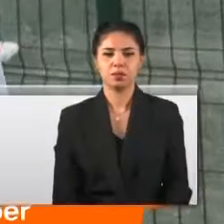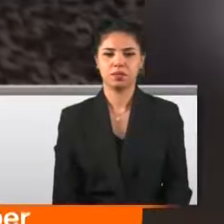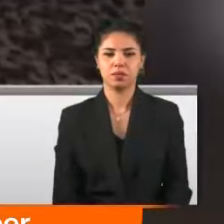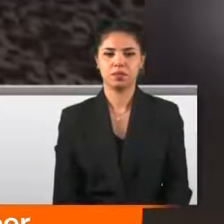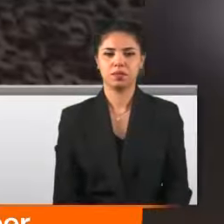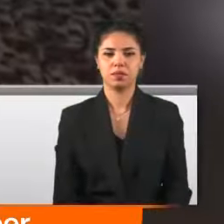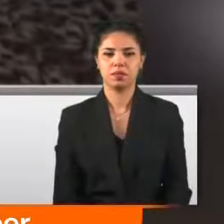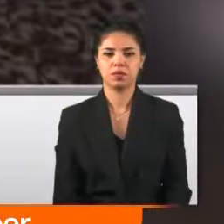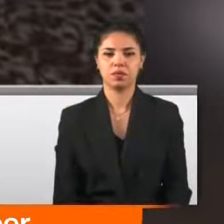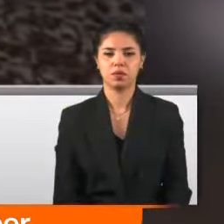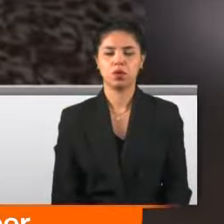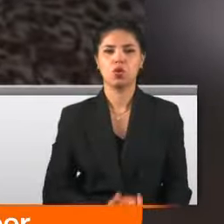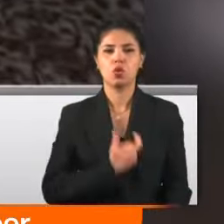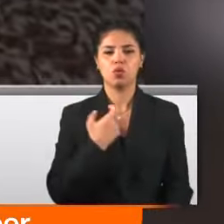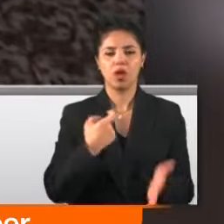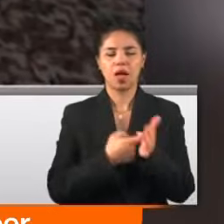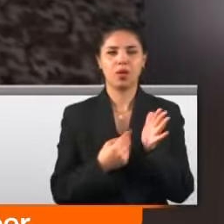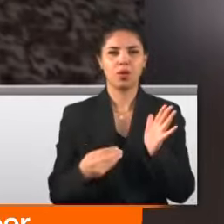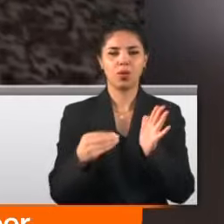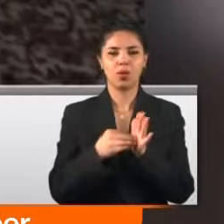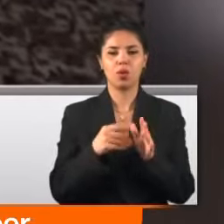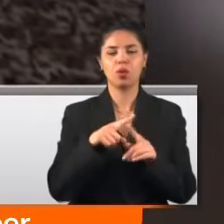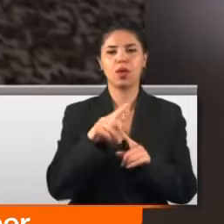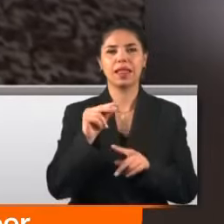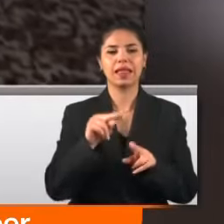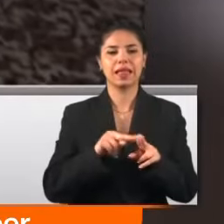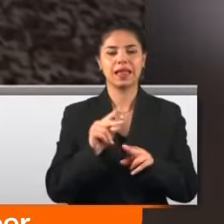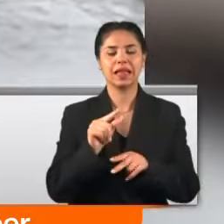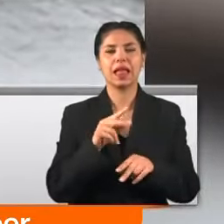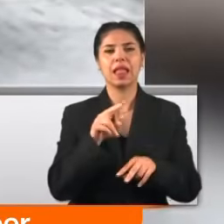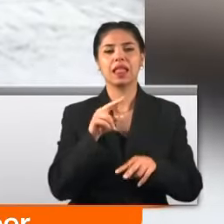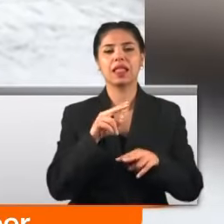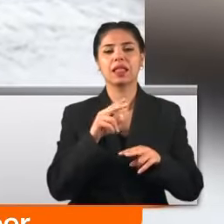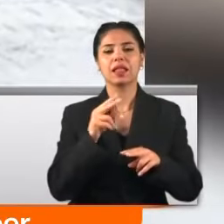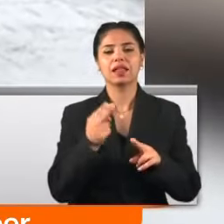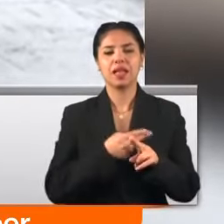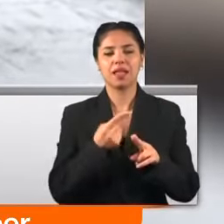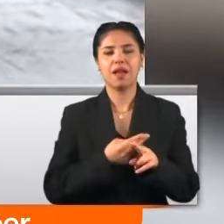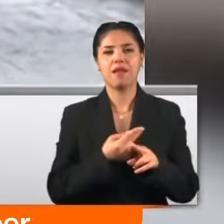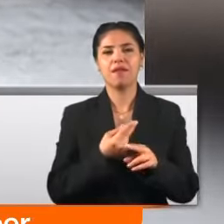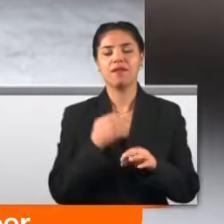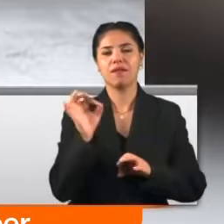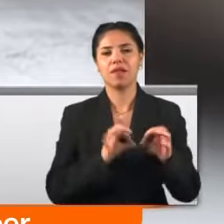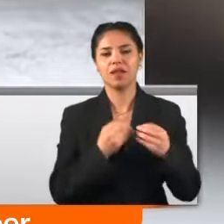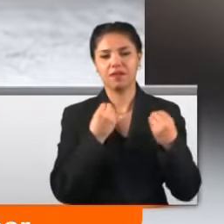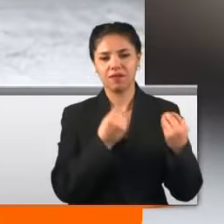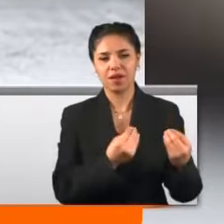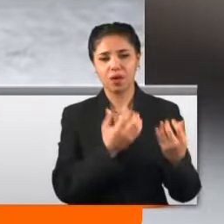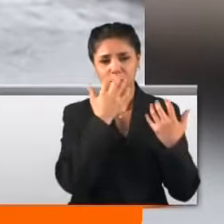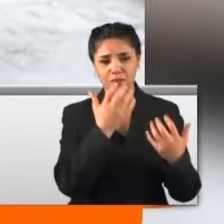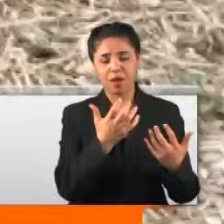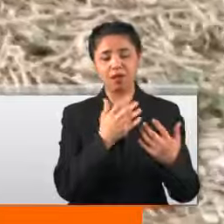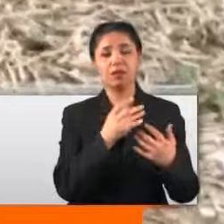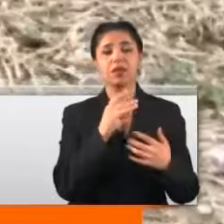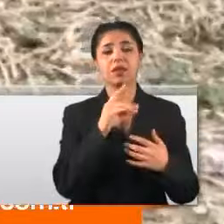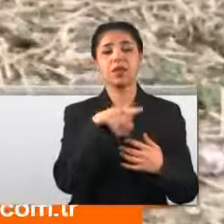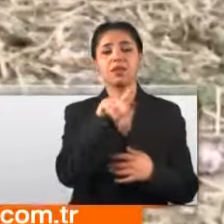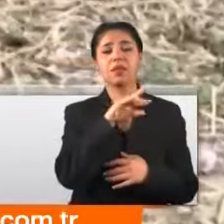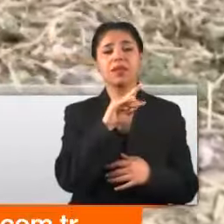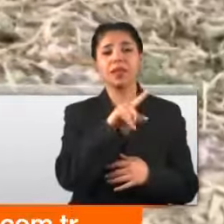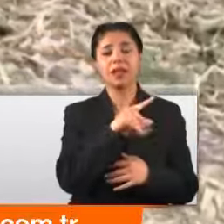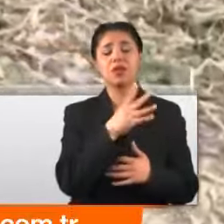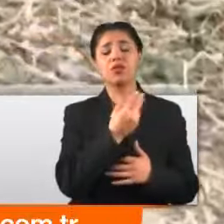felçti. Umut adını koyduğu tilkinin tedavisini yapan Uysal, elleriyle beslediği tilkiye öyle güveniyor ki güvercinlerini